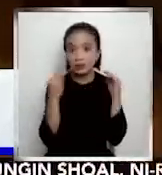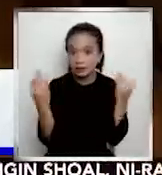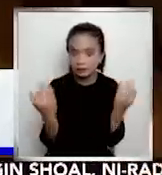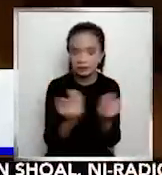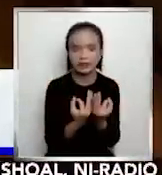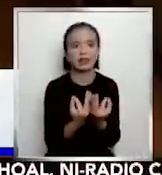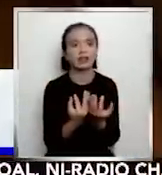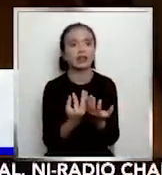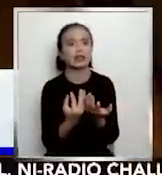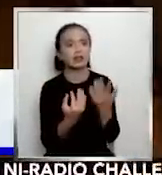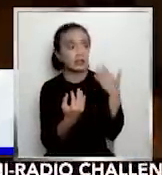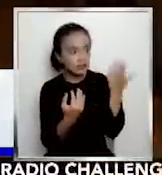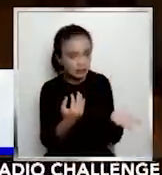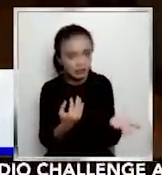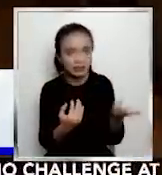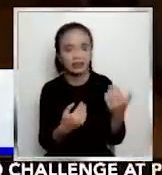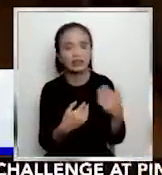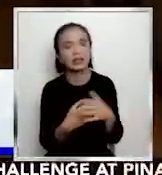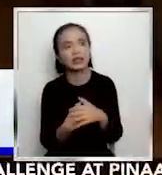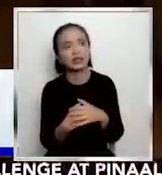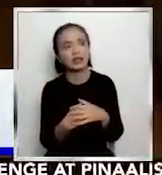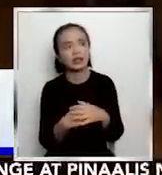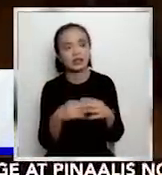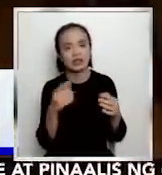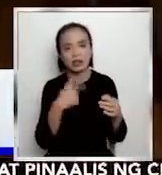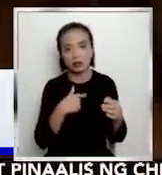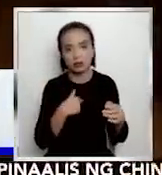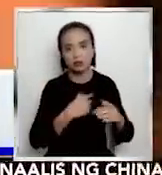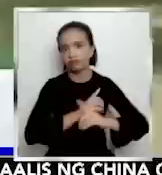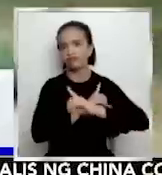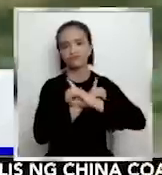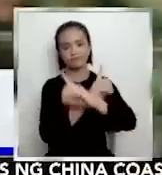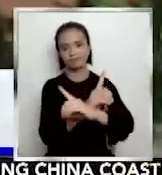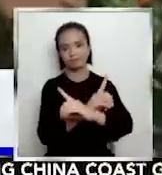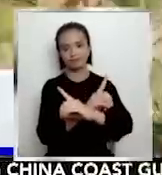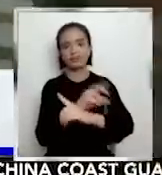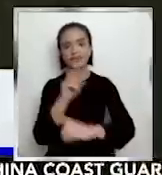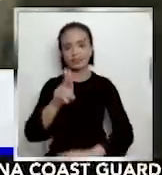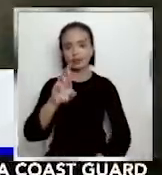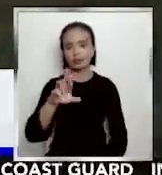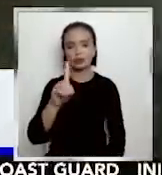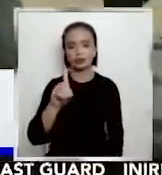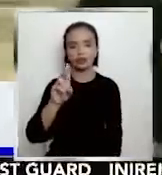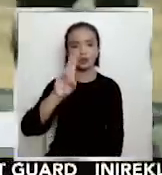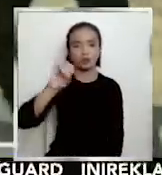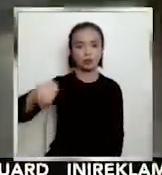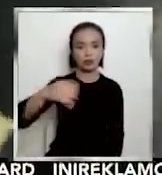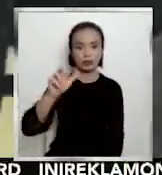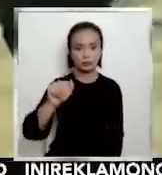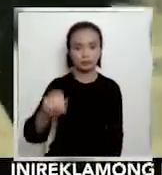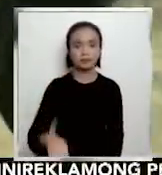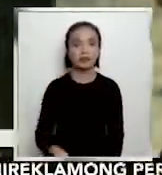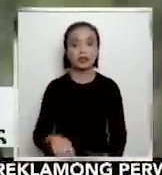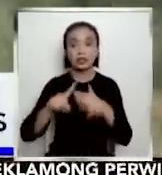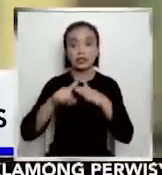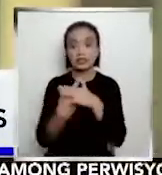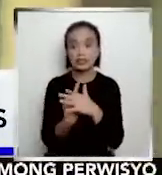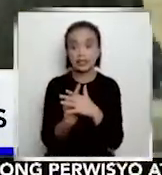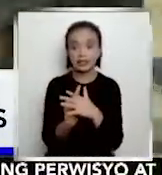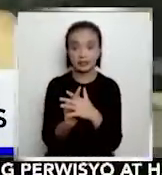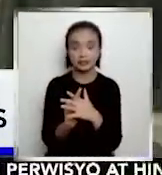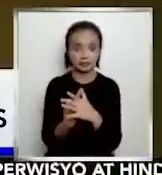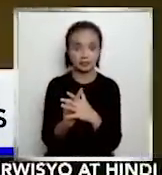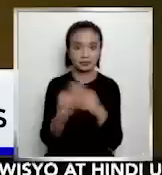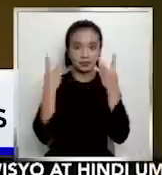kanya, at syempre isa akong tagapagtanggol ni Orduja dito. Sa pilot week ng mga lihim ni Urduha,